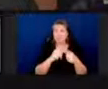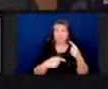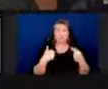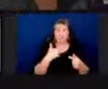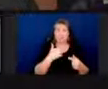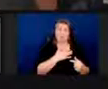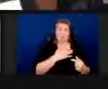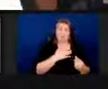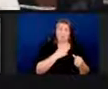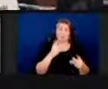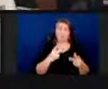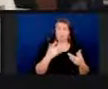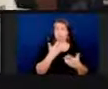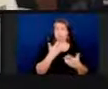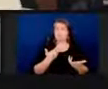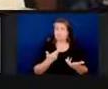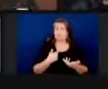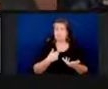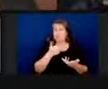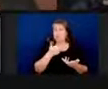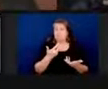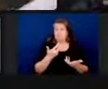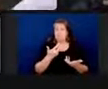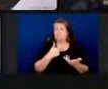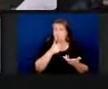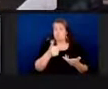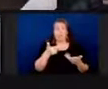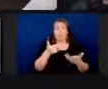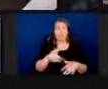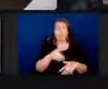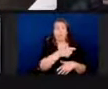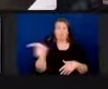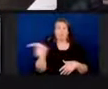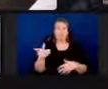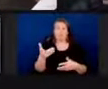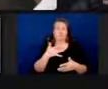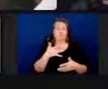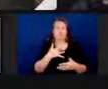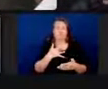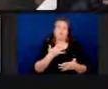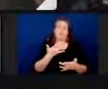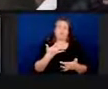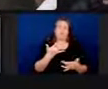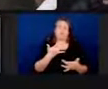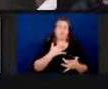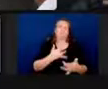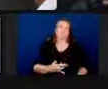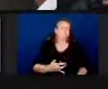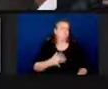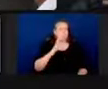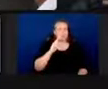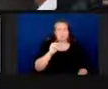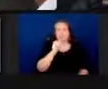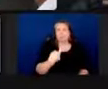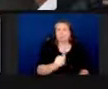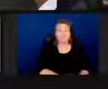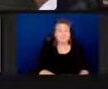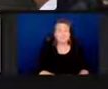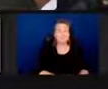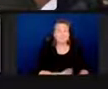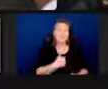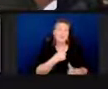الختام على هذه الفرصة، ونحن نوعدكم بأننا سنمضي قدما